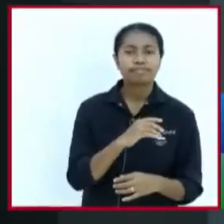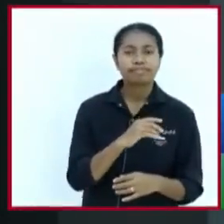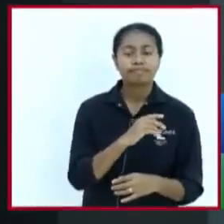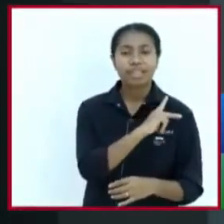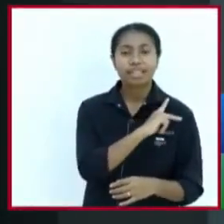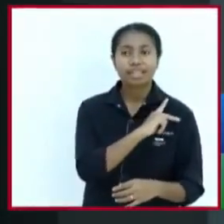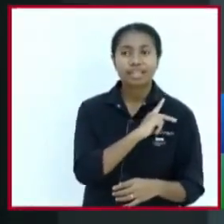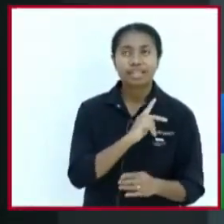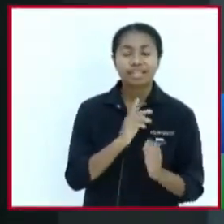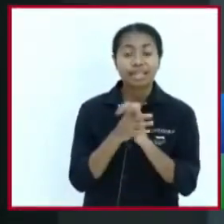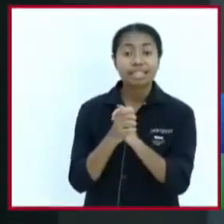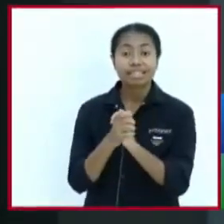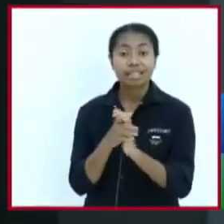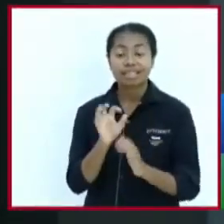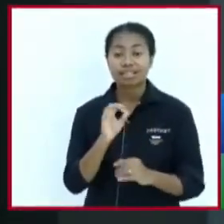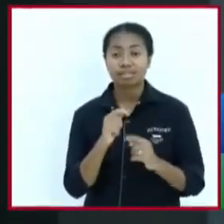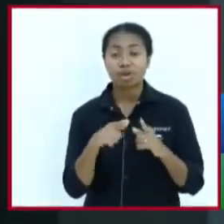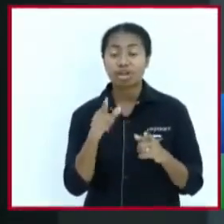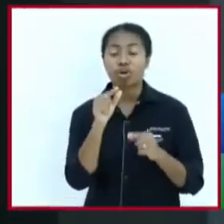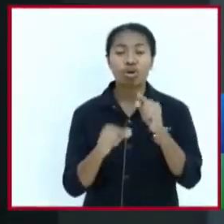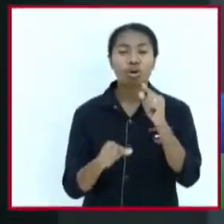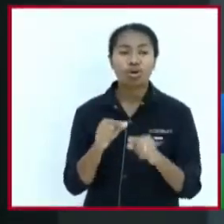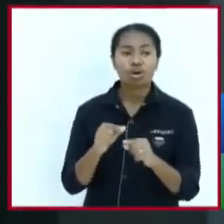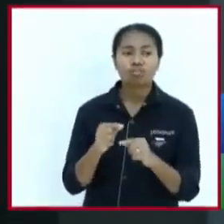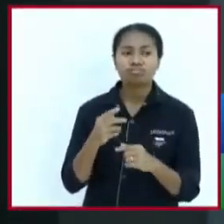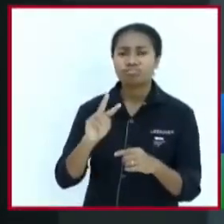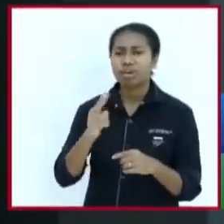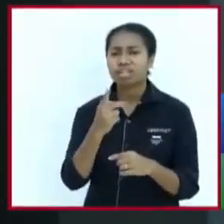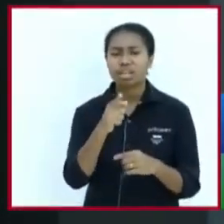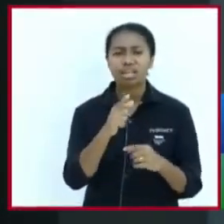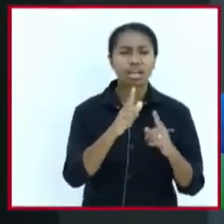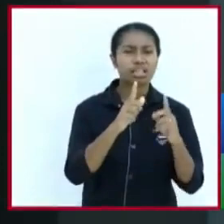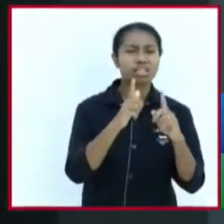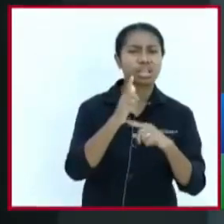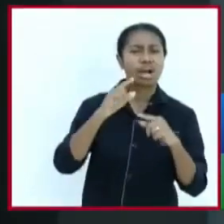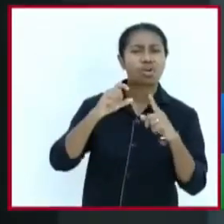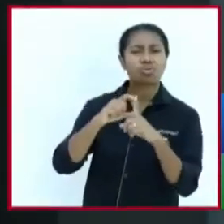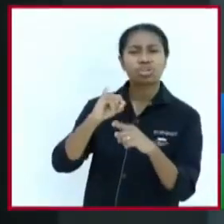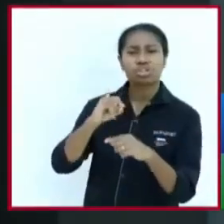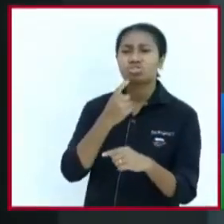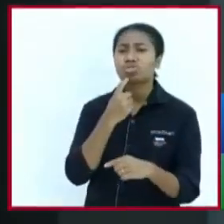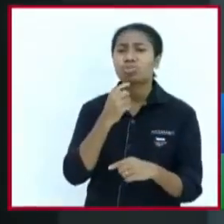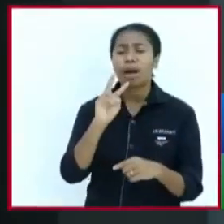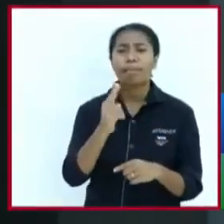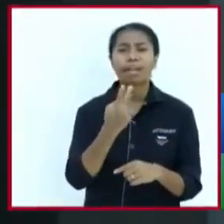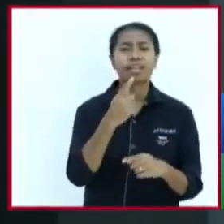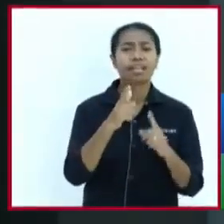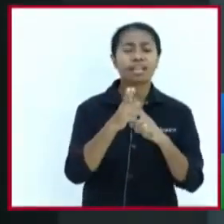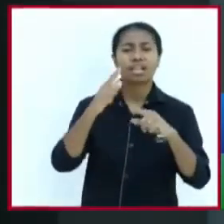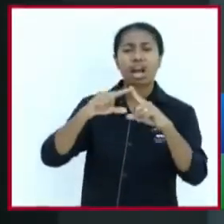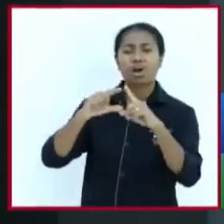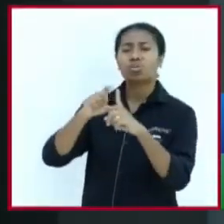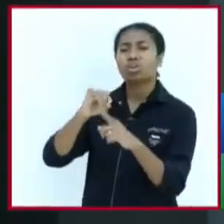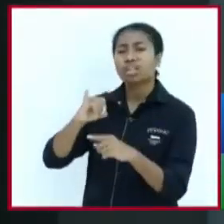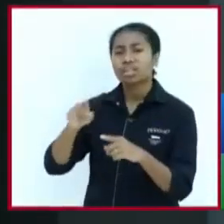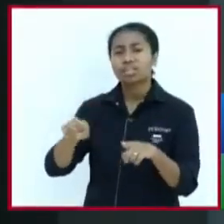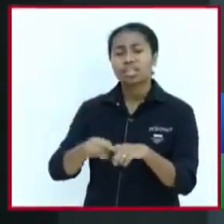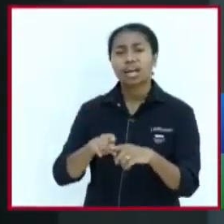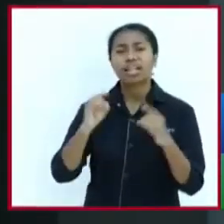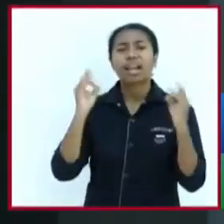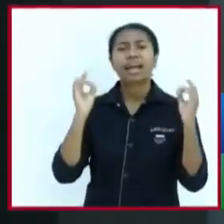Yahudi saja dengan yang lain jangan dibandingin Kristen Nggak level banding Yahudi dengan yang lain hai